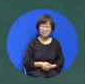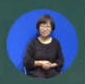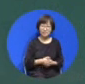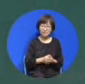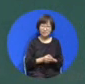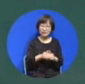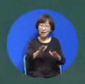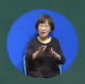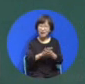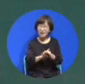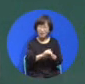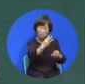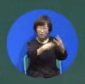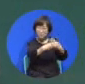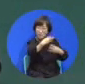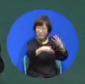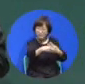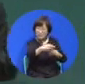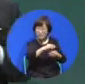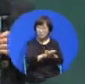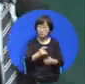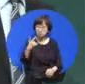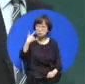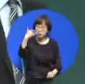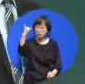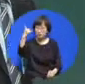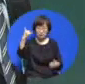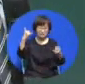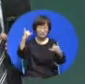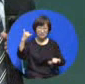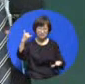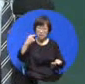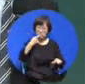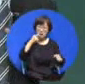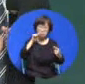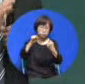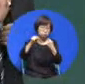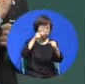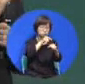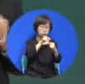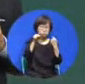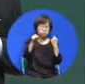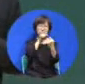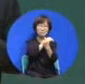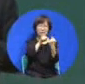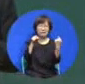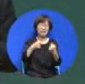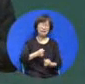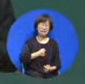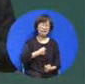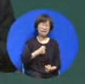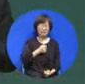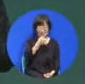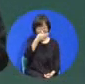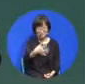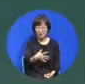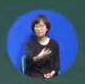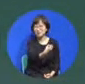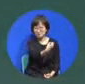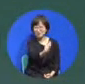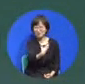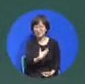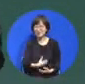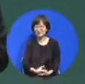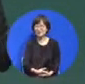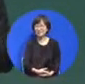부모님과 말 잘 안 통할 때. They shake the most when they are not able to communicate well with their parents. 힘들합니다. That's when they face the most difficult